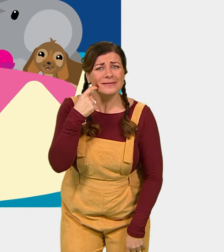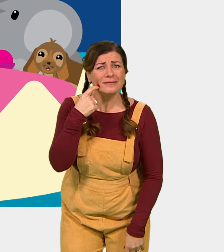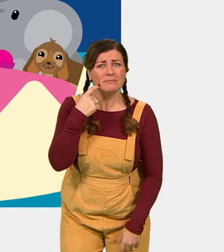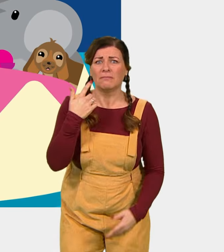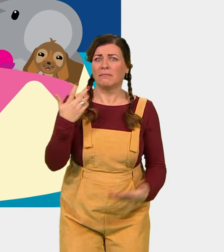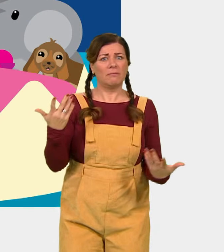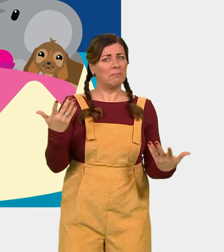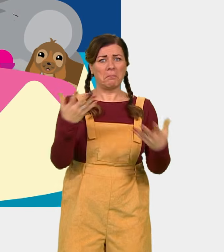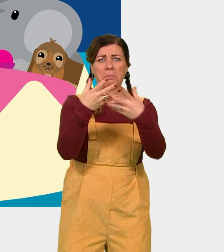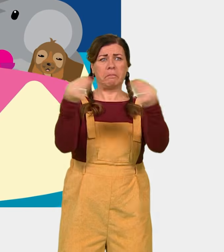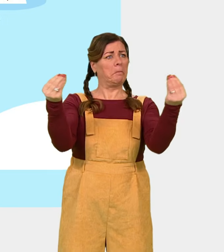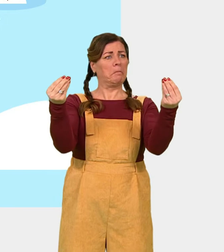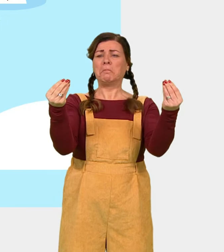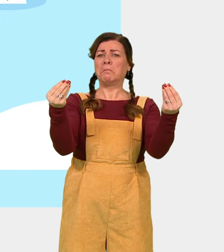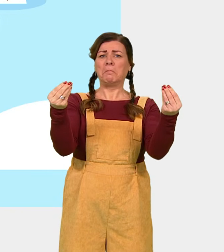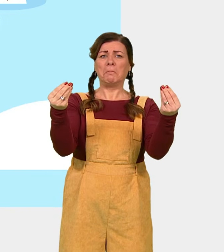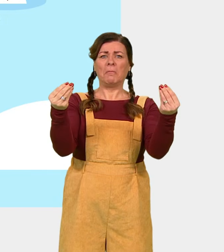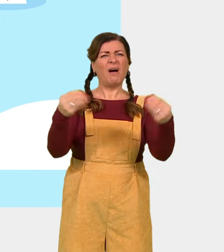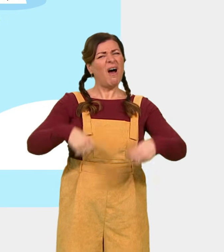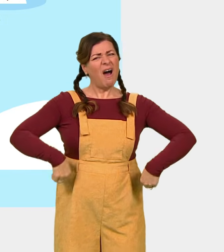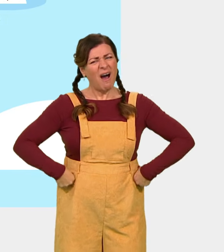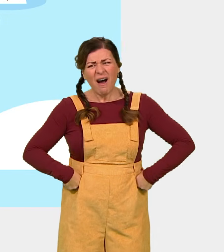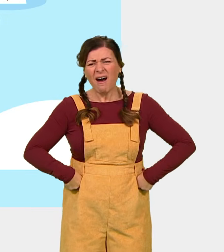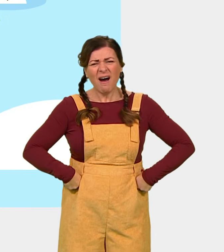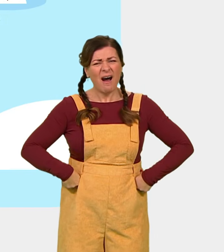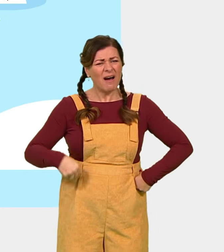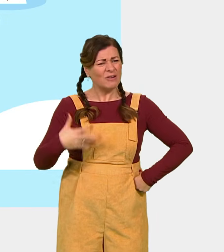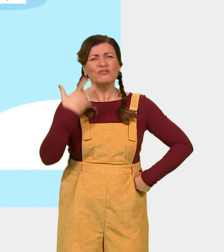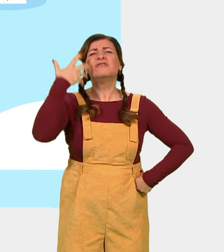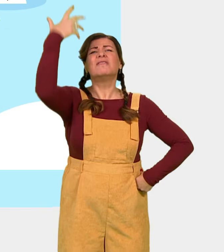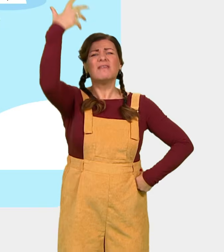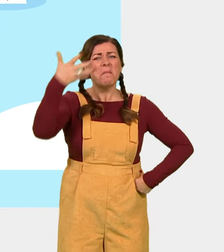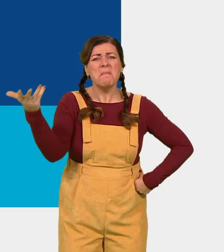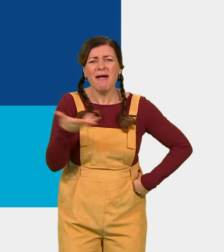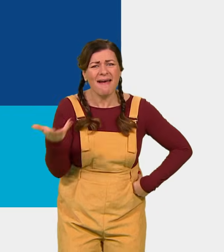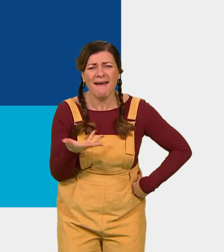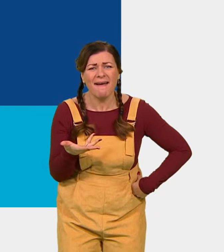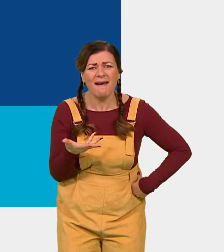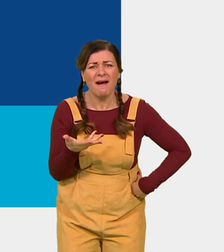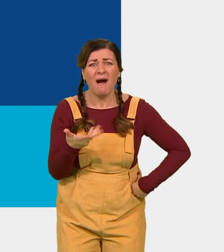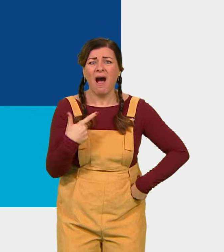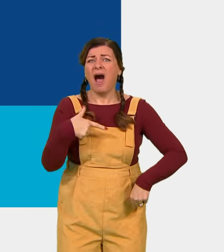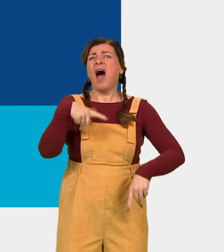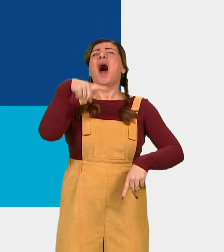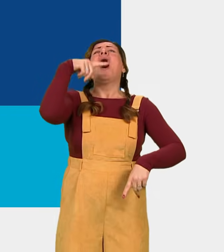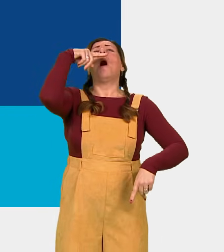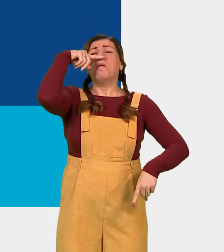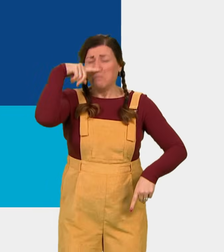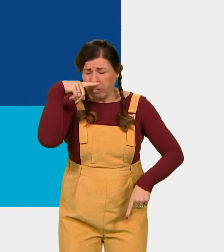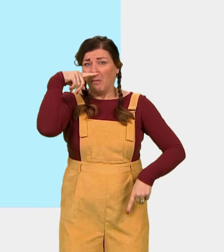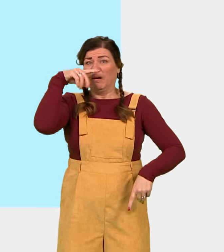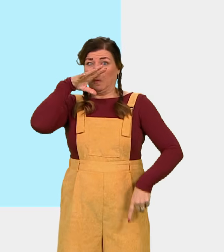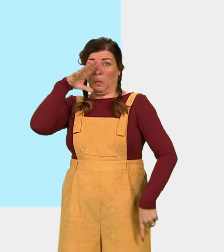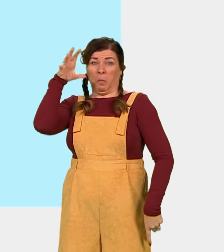dim sôn amdani. Ble yn y byd mae jangle, gofynnodd Plwmp, cyn tisian yn swnllyd dros bob